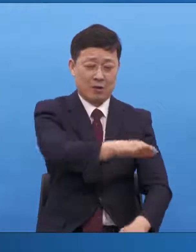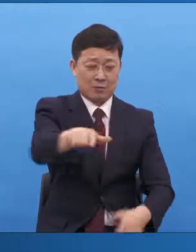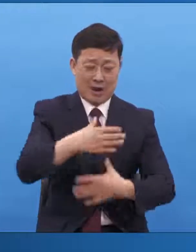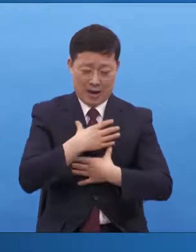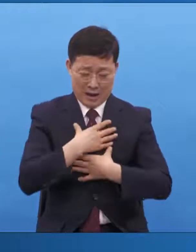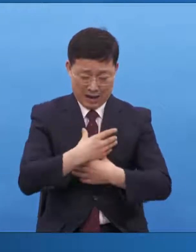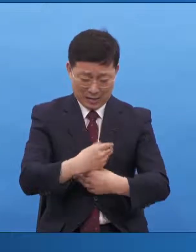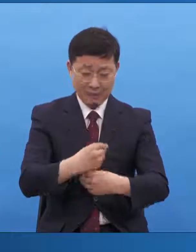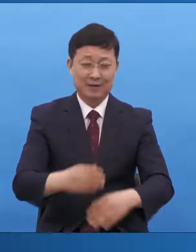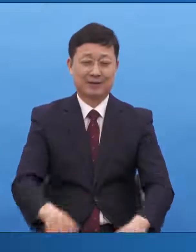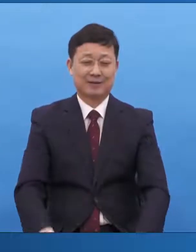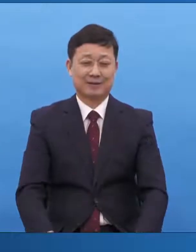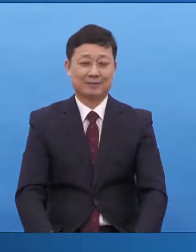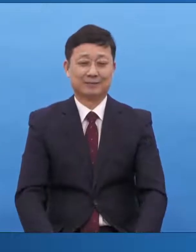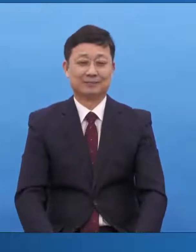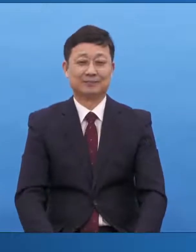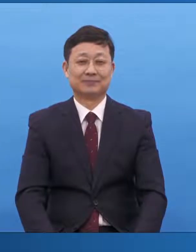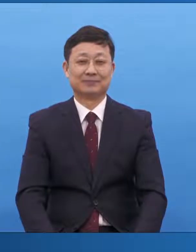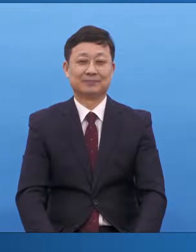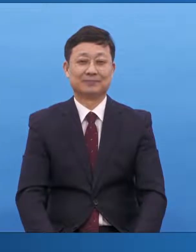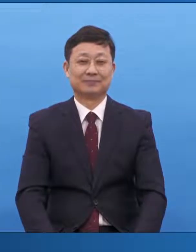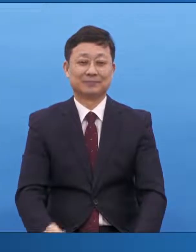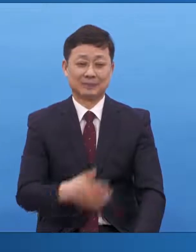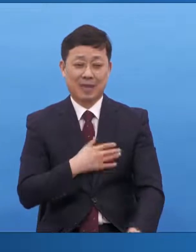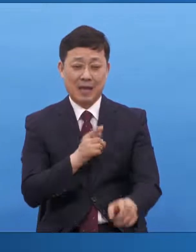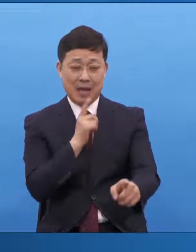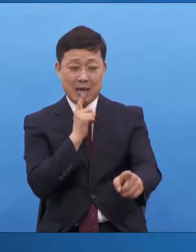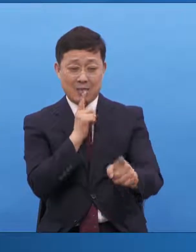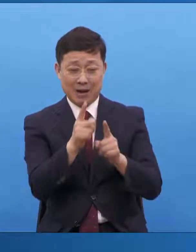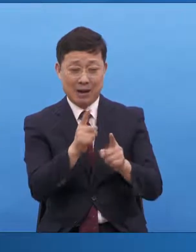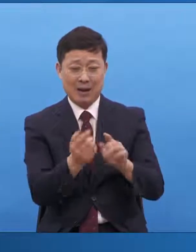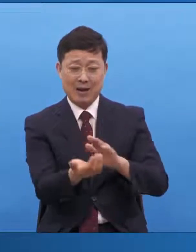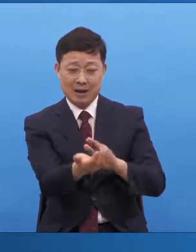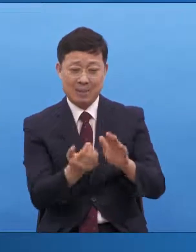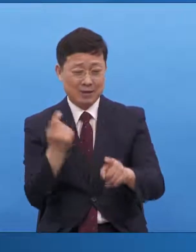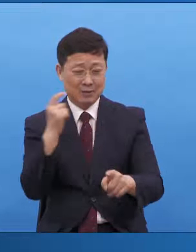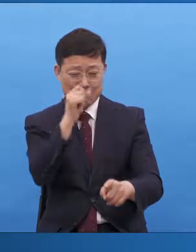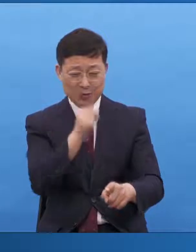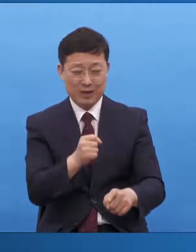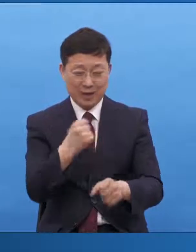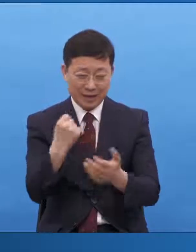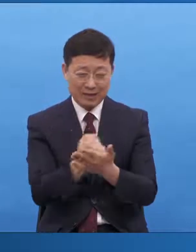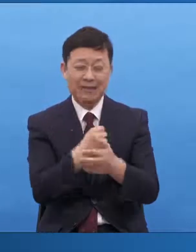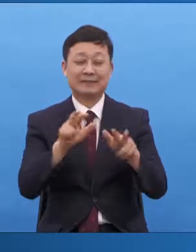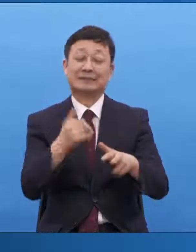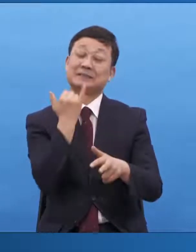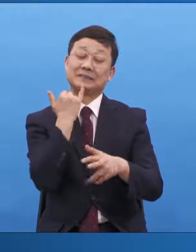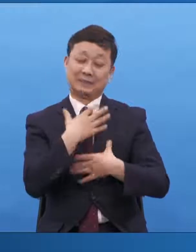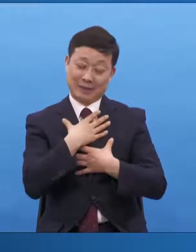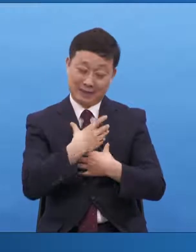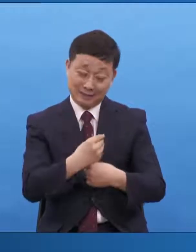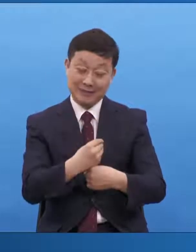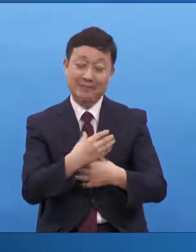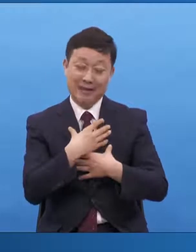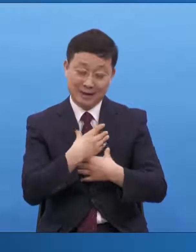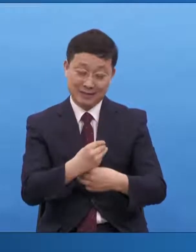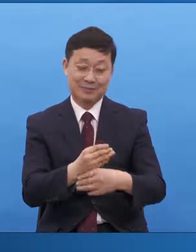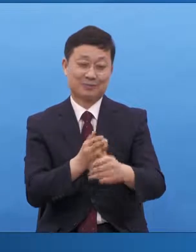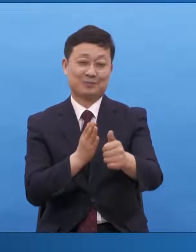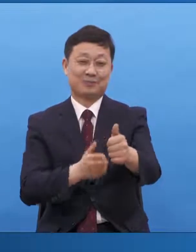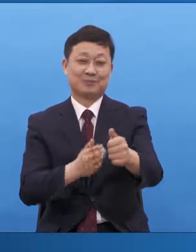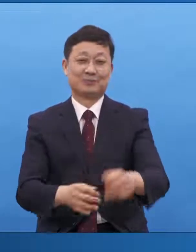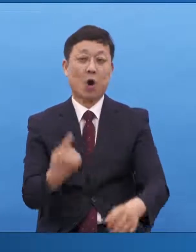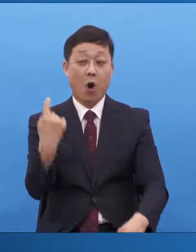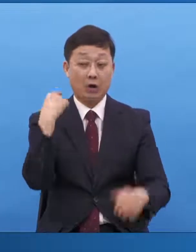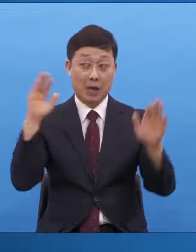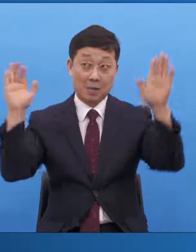says, do not fear. 내 말을 미리 들었으면 좋았을 텐데 지금이라도 안심해라. It would have been good if you had listened to me ahead of time, but even now it's